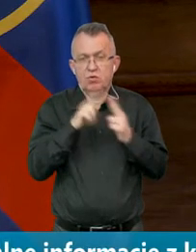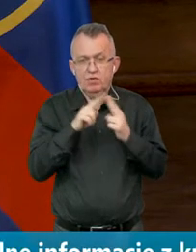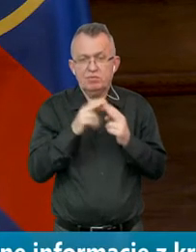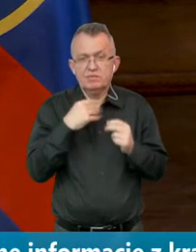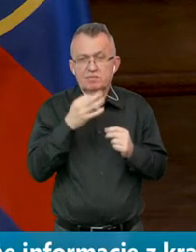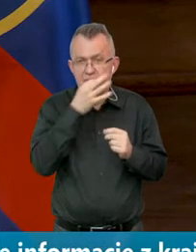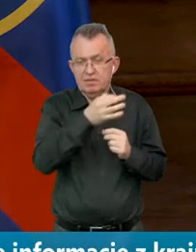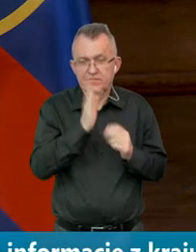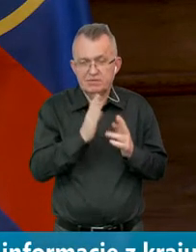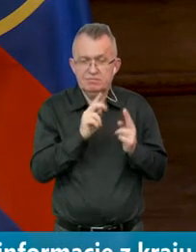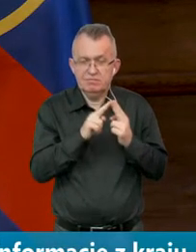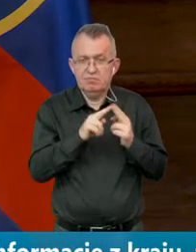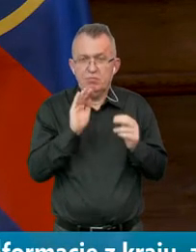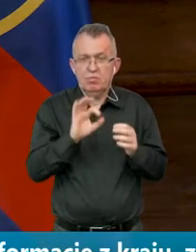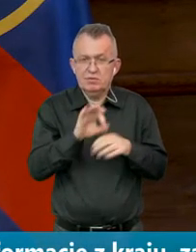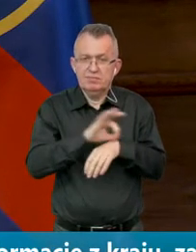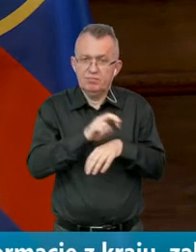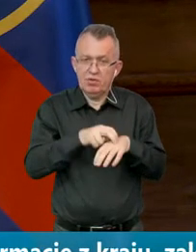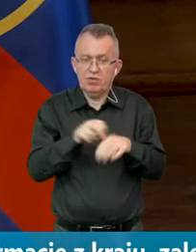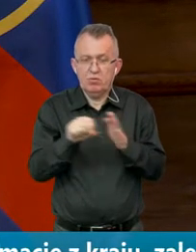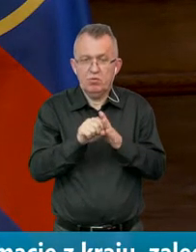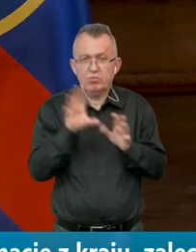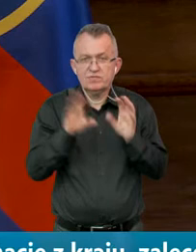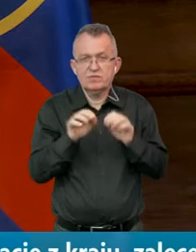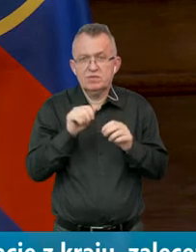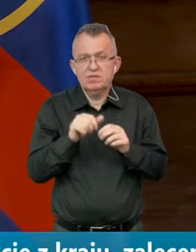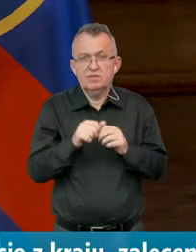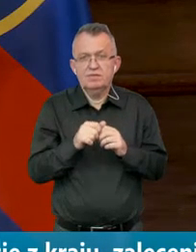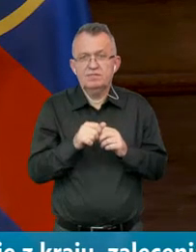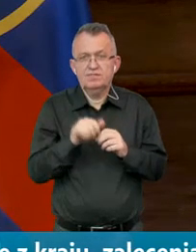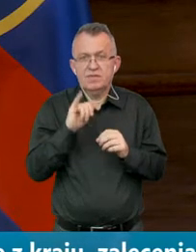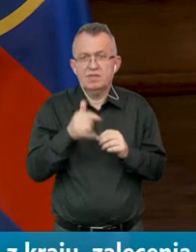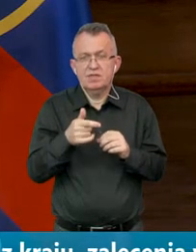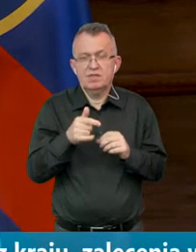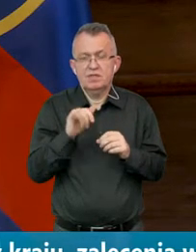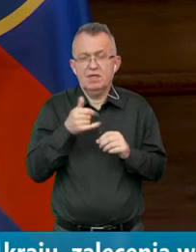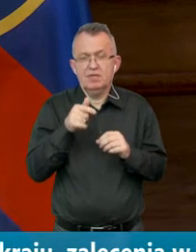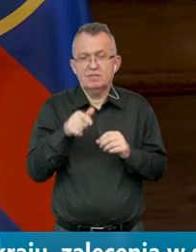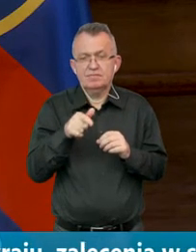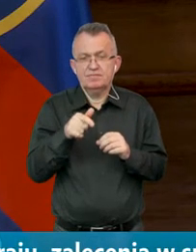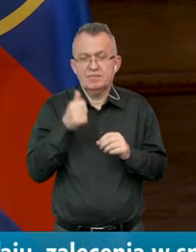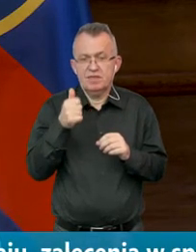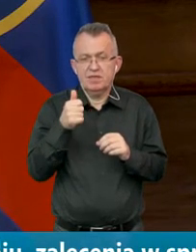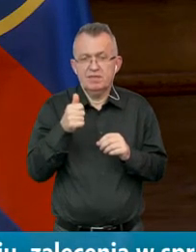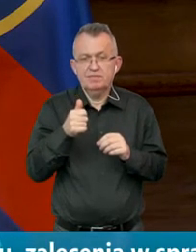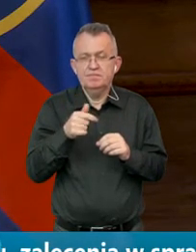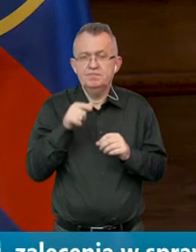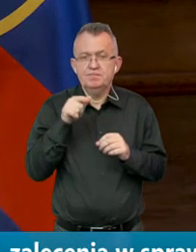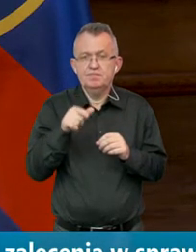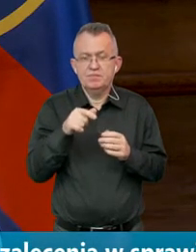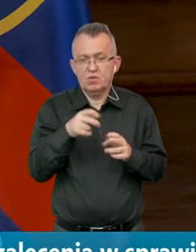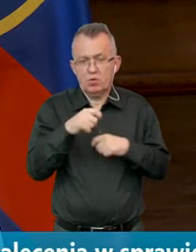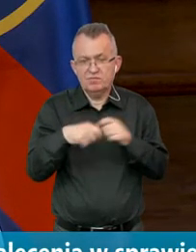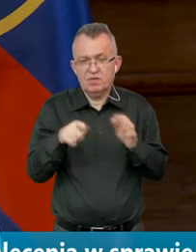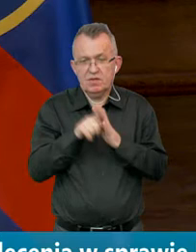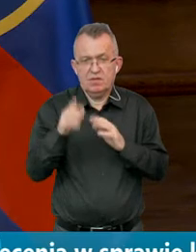Panią. Być może jest to projekt do budżetu obywatelskiego też, jako jedno z takich rozwiązań